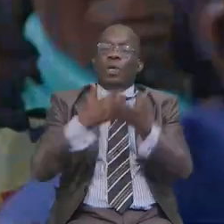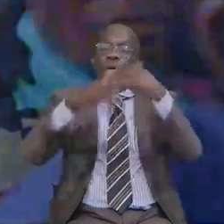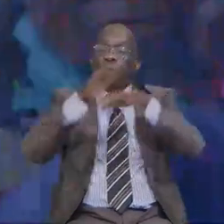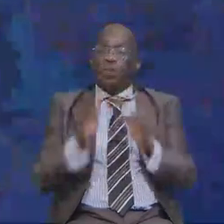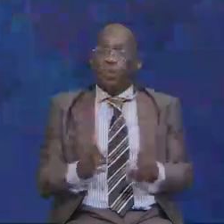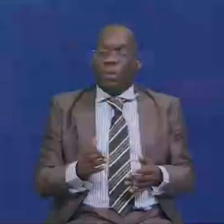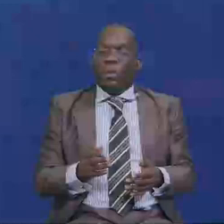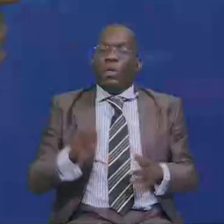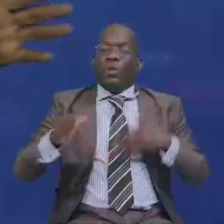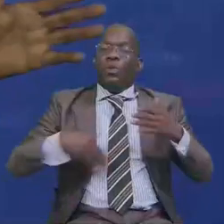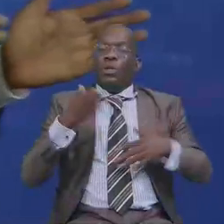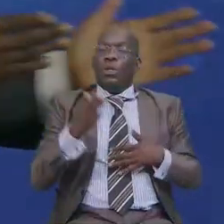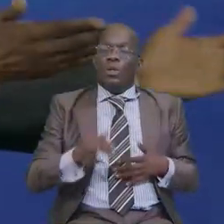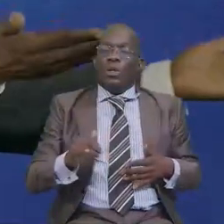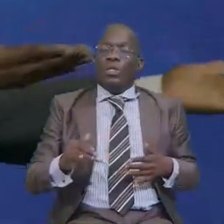au ciel.